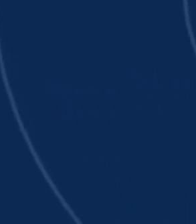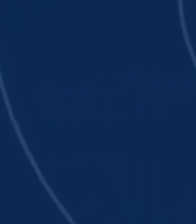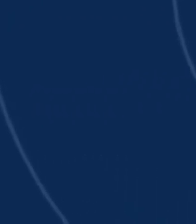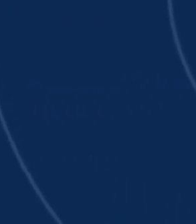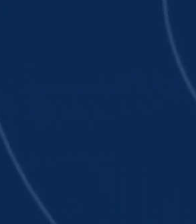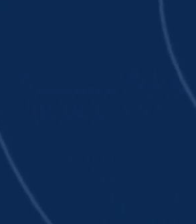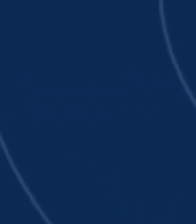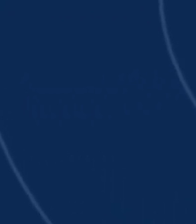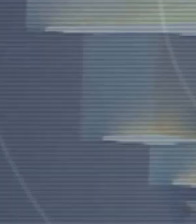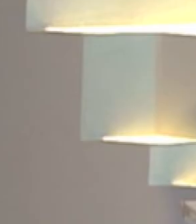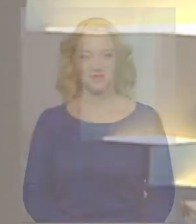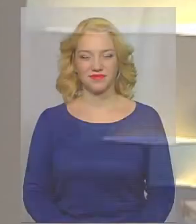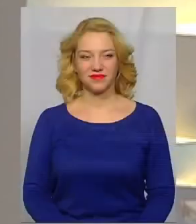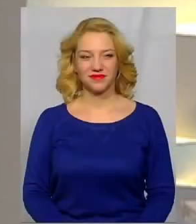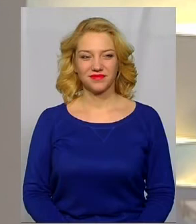Музика